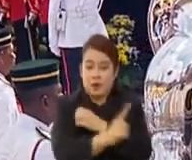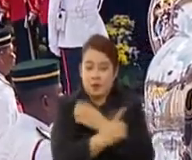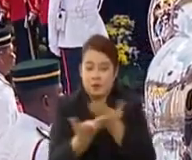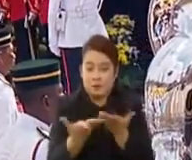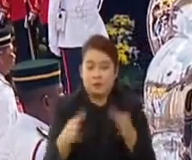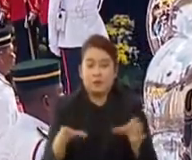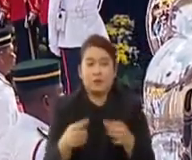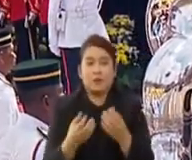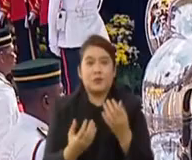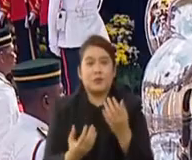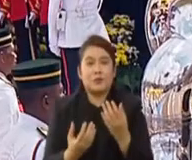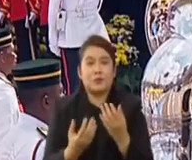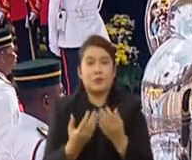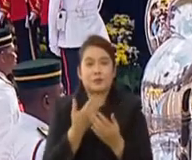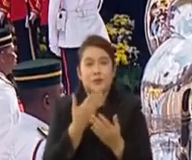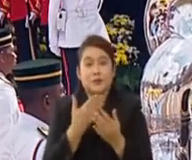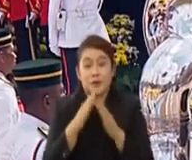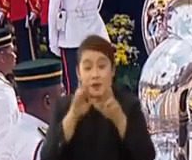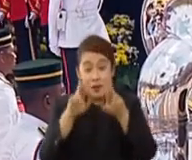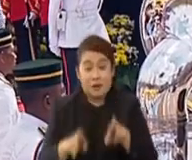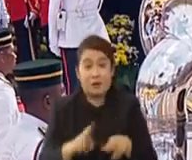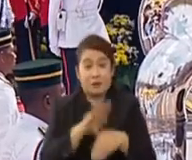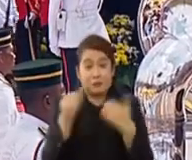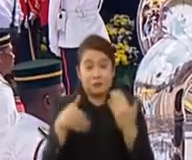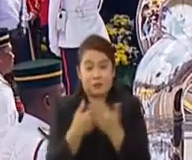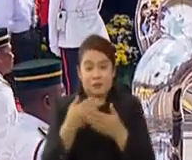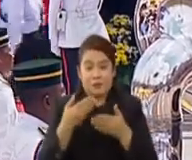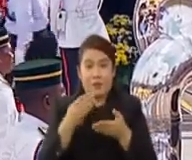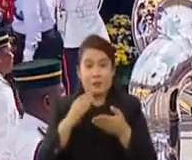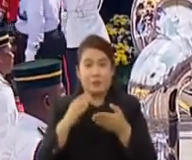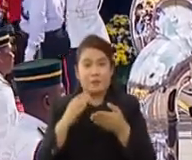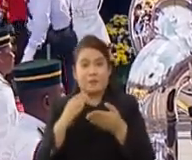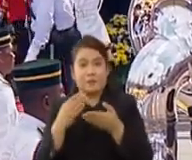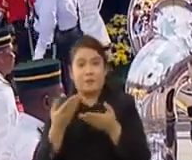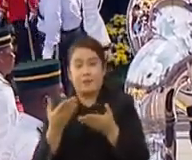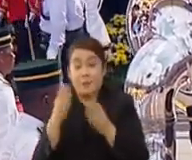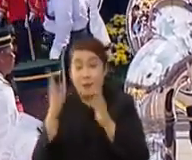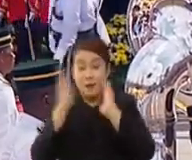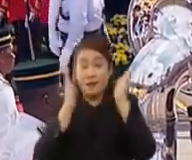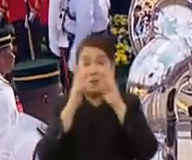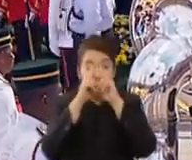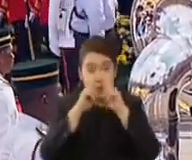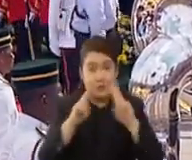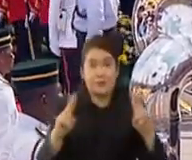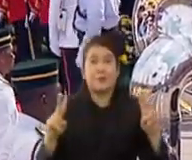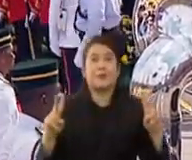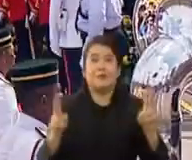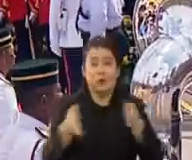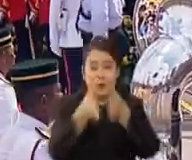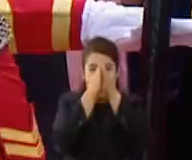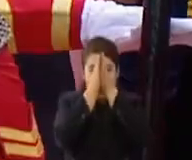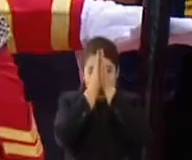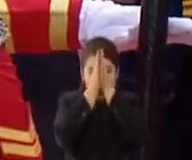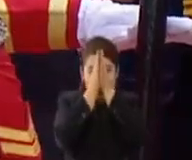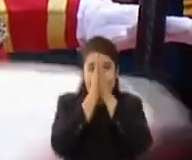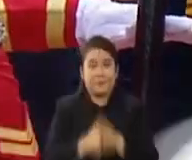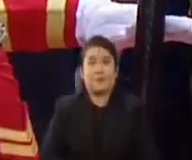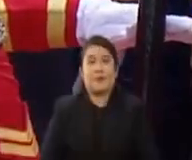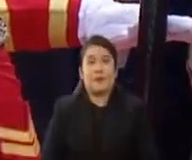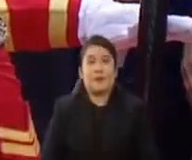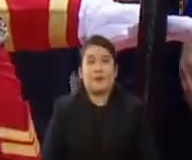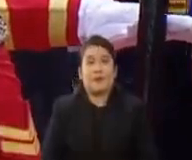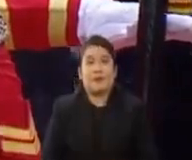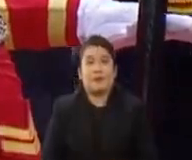merimbun subur, rakyat jelata membina muafakat, Malaysia makmur, daulat terjunjung.